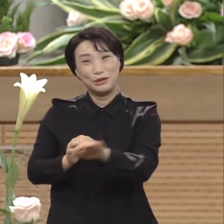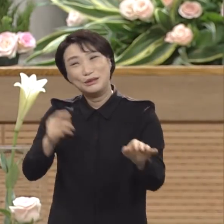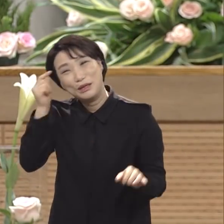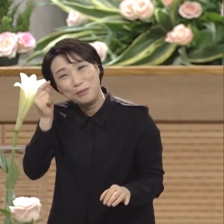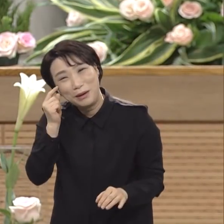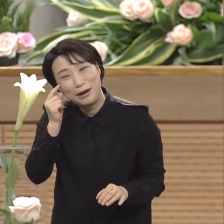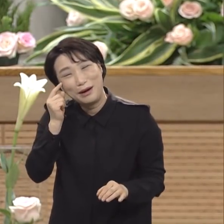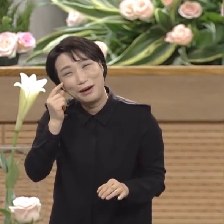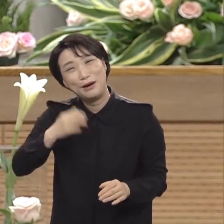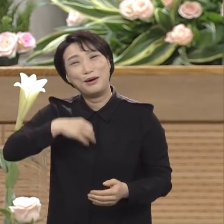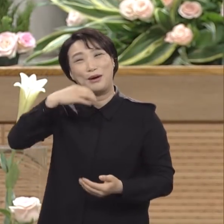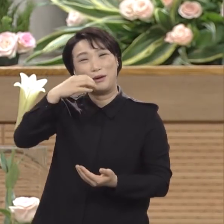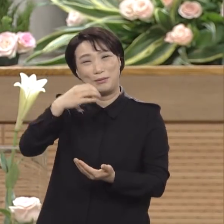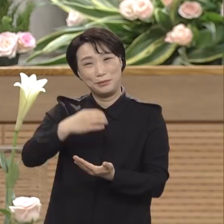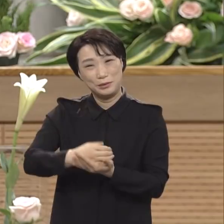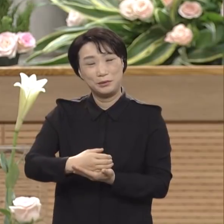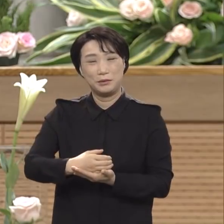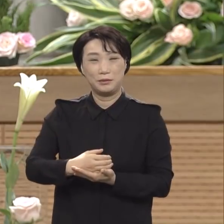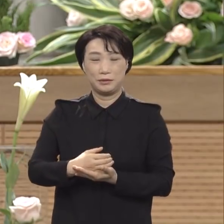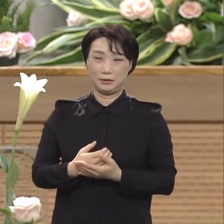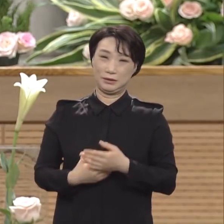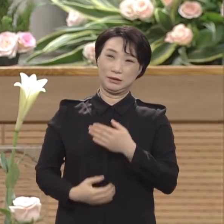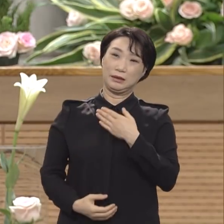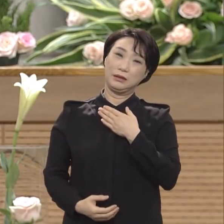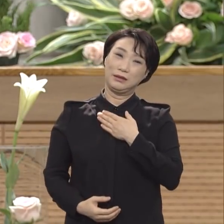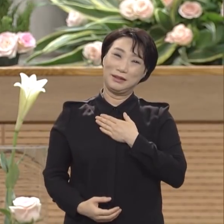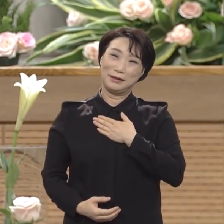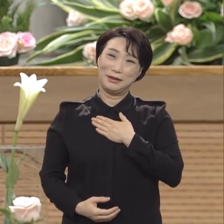않을 수가 없죠. 저는